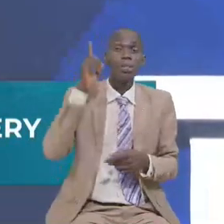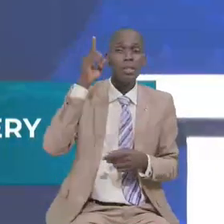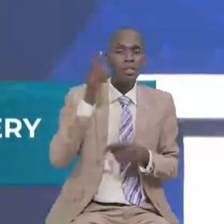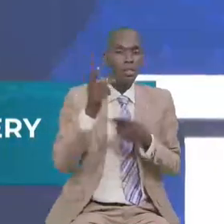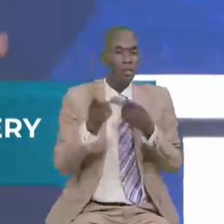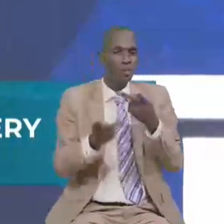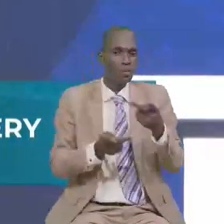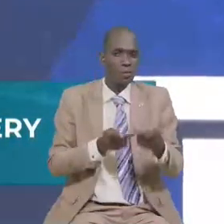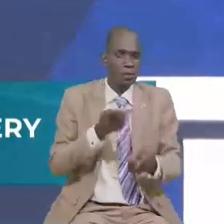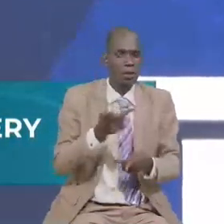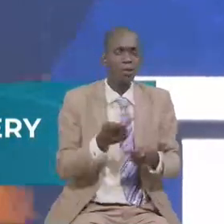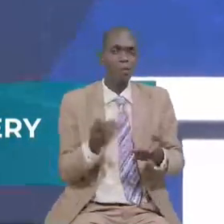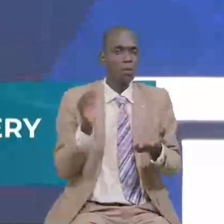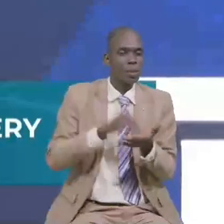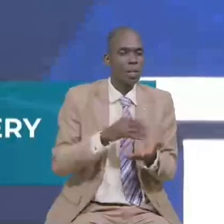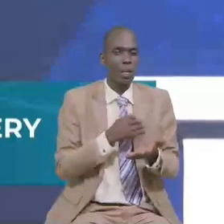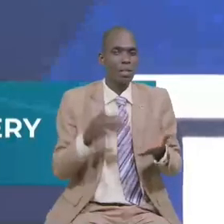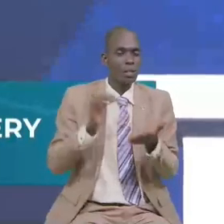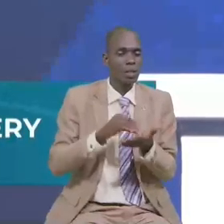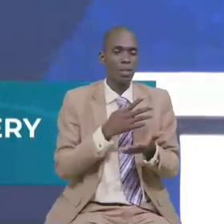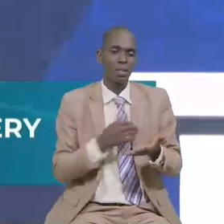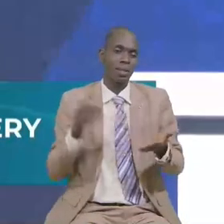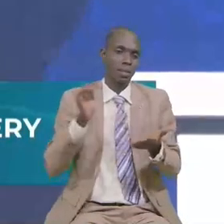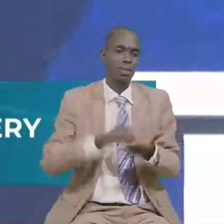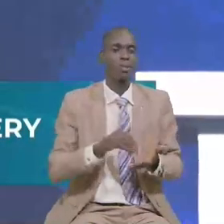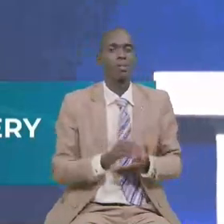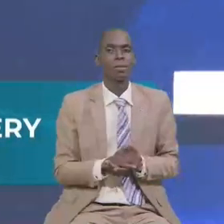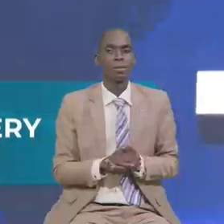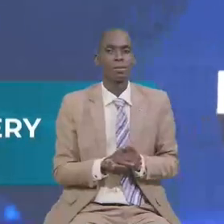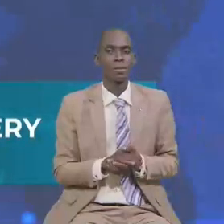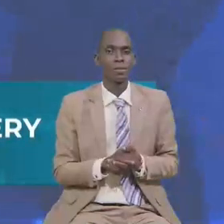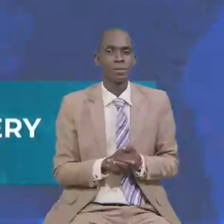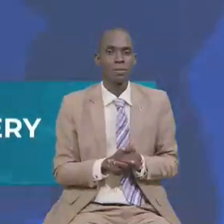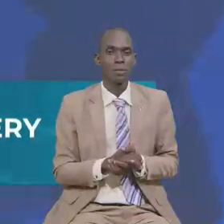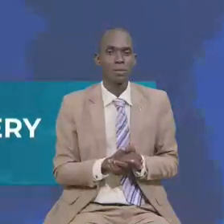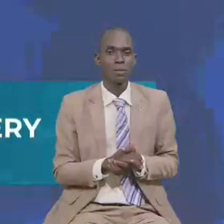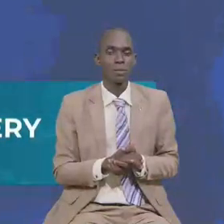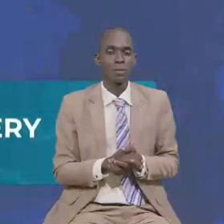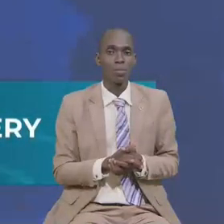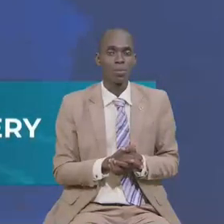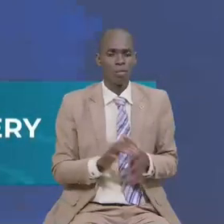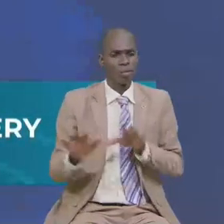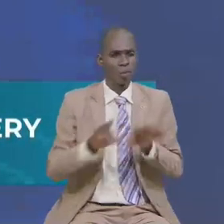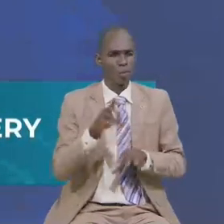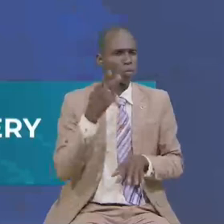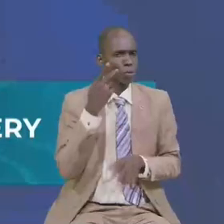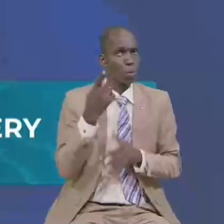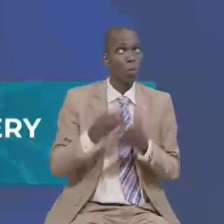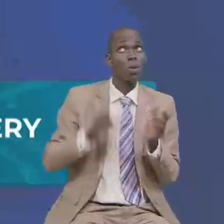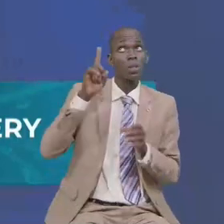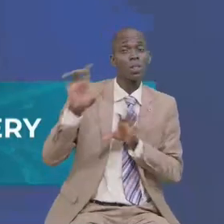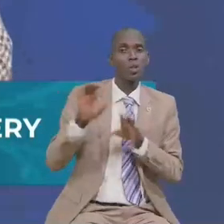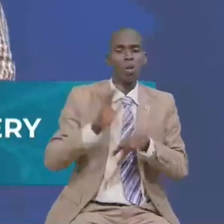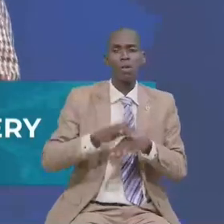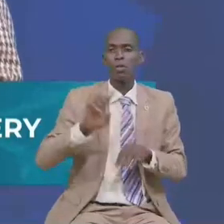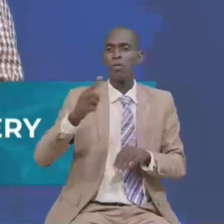et les visites se répètent. Voilà ce qu'il a fait le